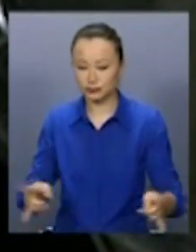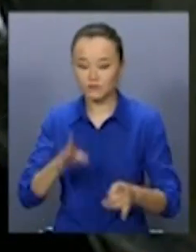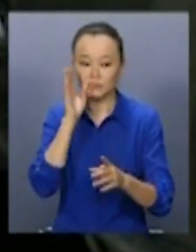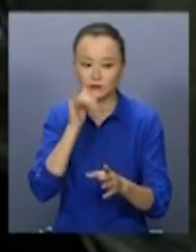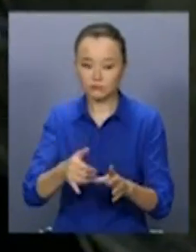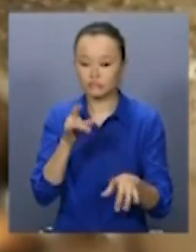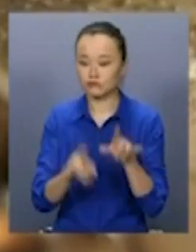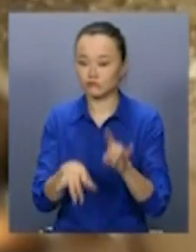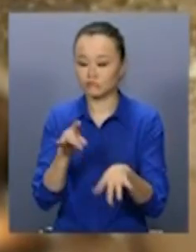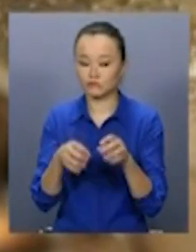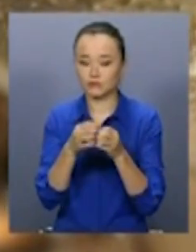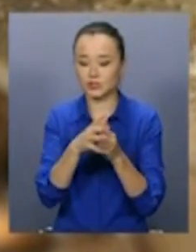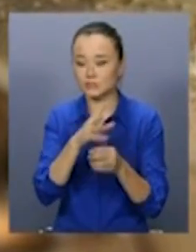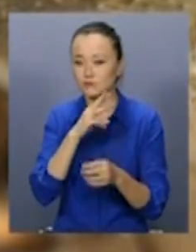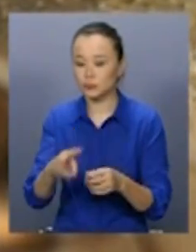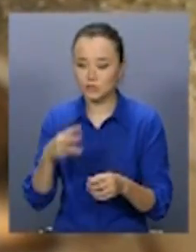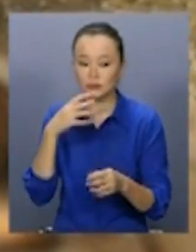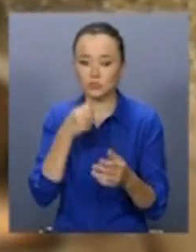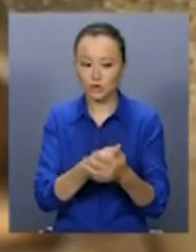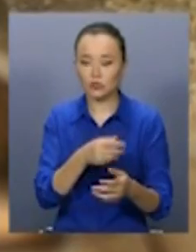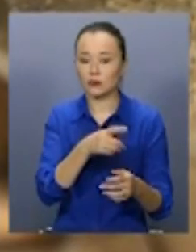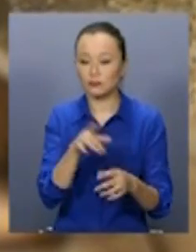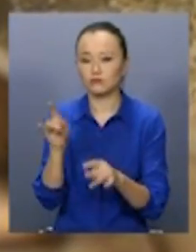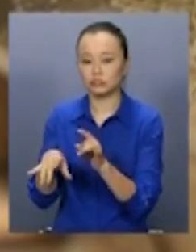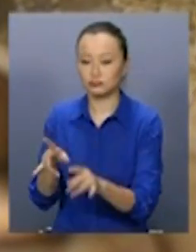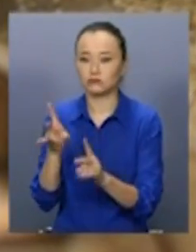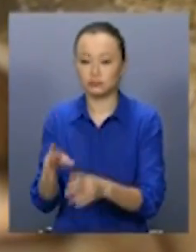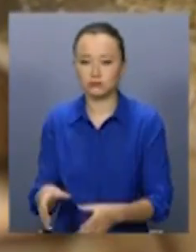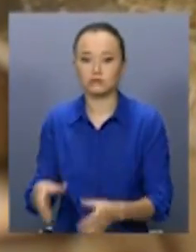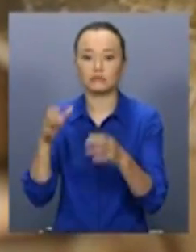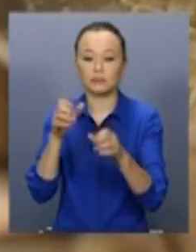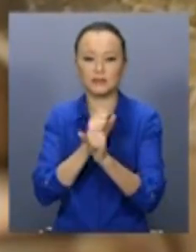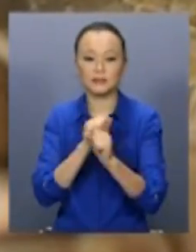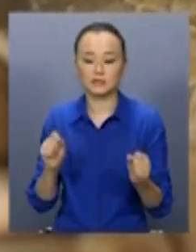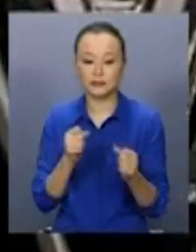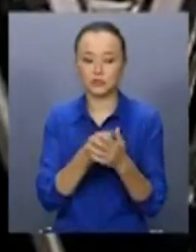минут қайнатыңыз. Көкөністерді салатын кезге дейін банкаларды ыстық судың ішінен шығармау керек.